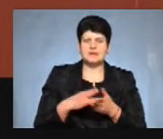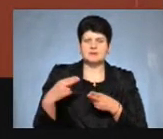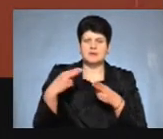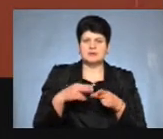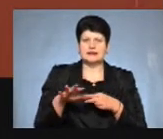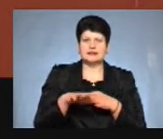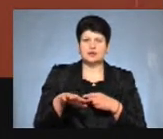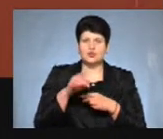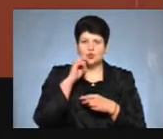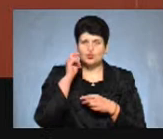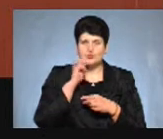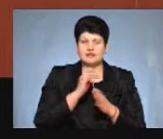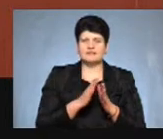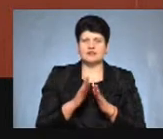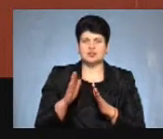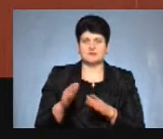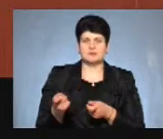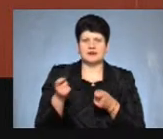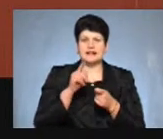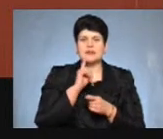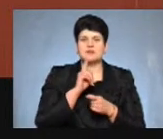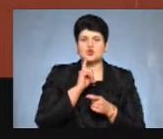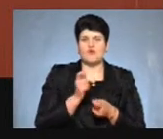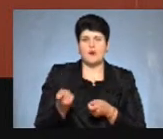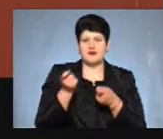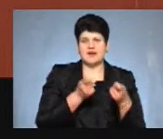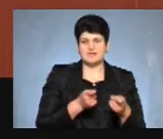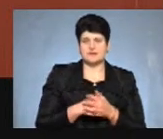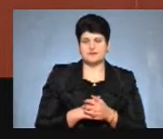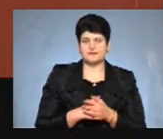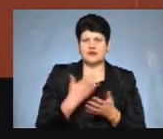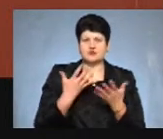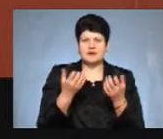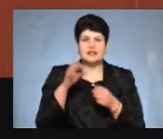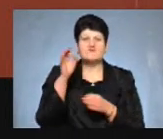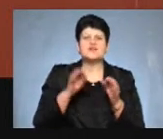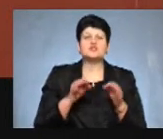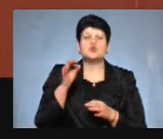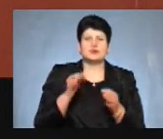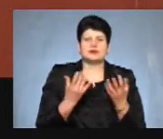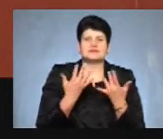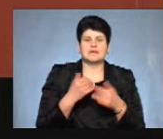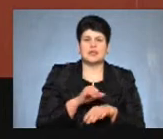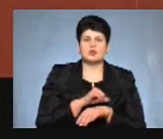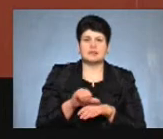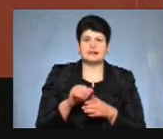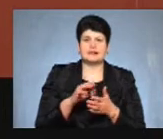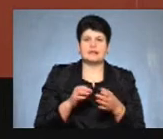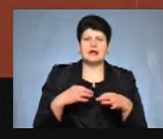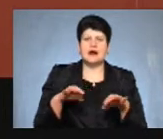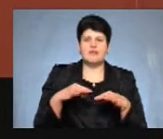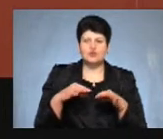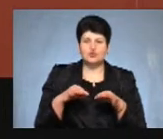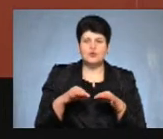території України в режимі транзиту або тимчасового ввезення. Якщо брати у відсотках, то скільки з розмитнених авто саме